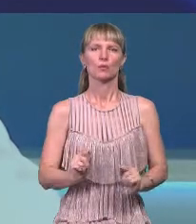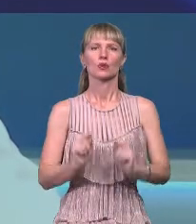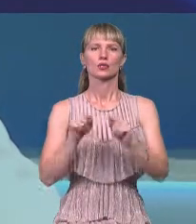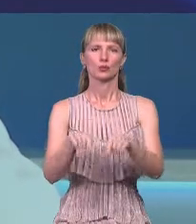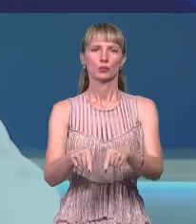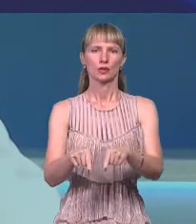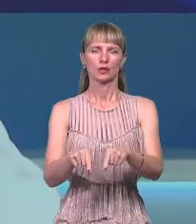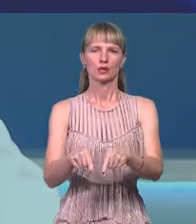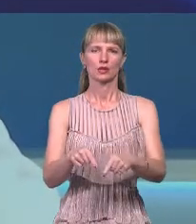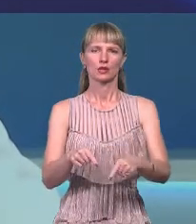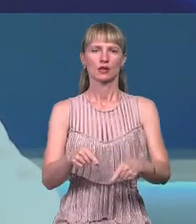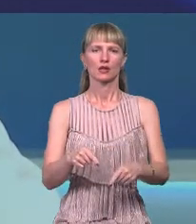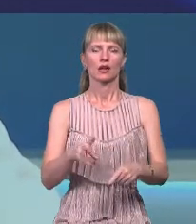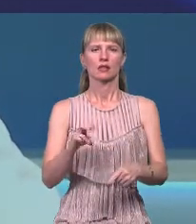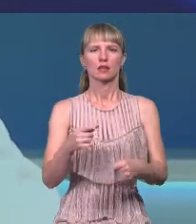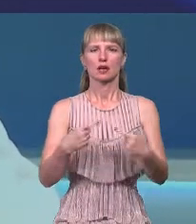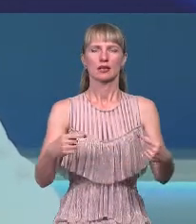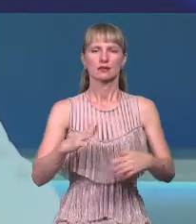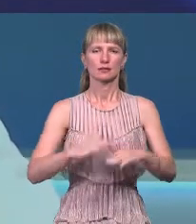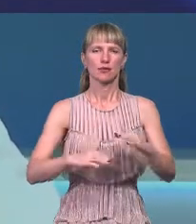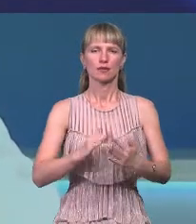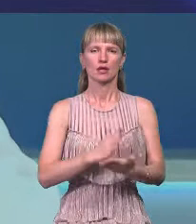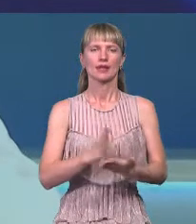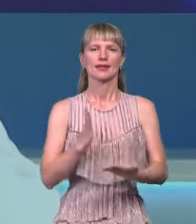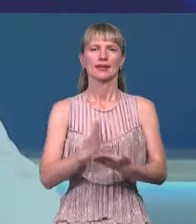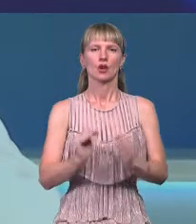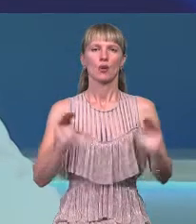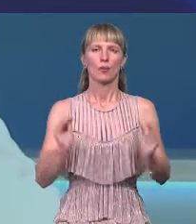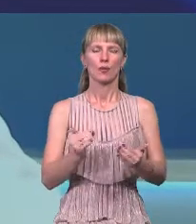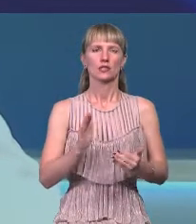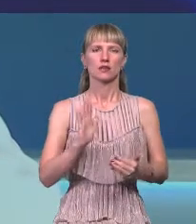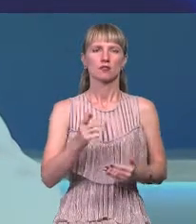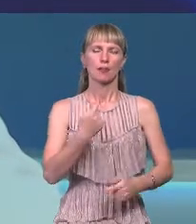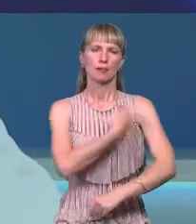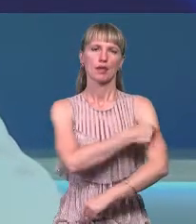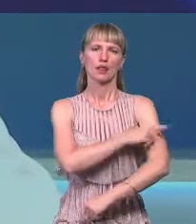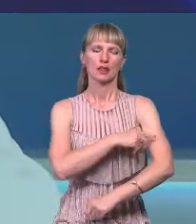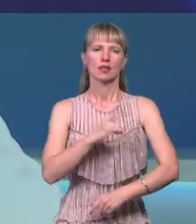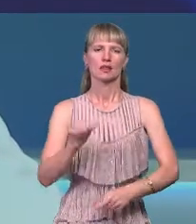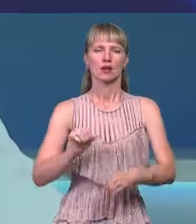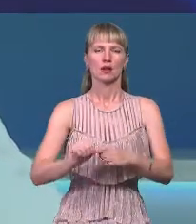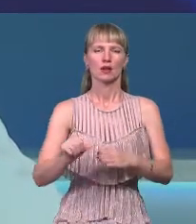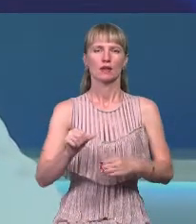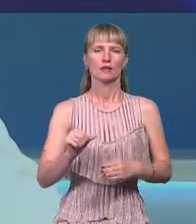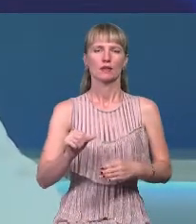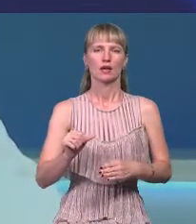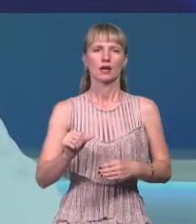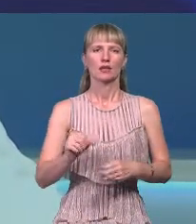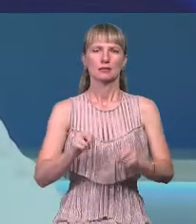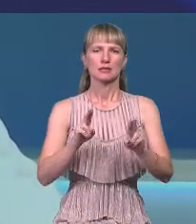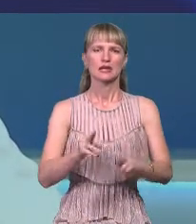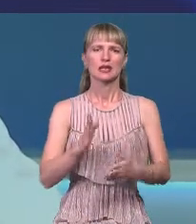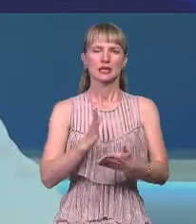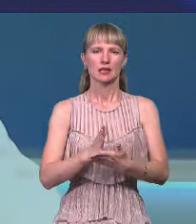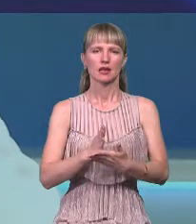поступити на певну спеціальність. Є обмеження в медичних вишах, на окремі спеціальності є прохідний бал, але 100 –